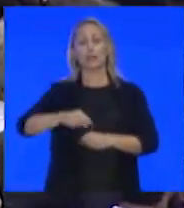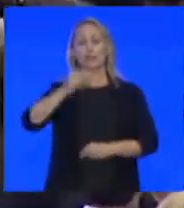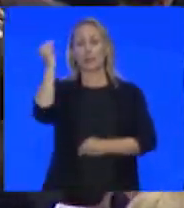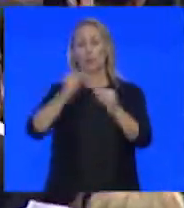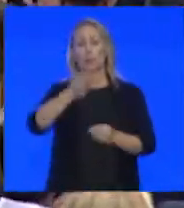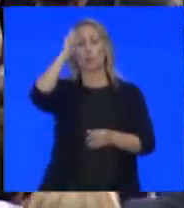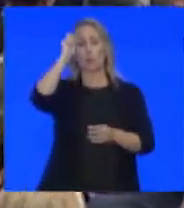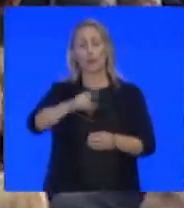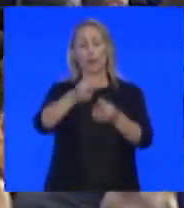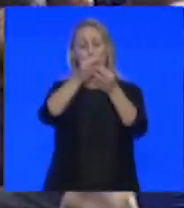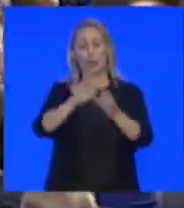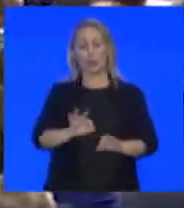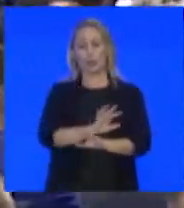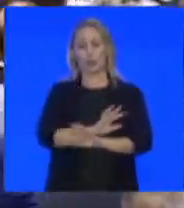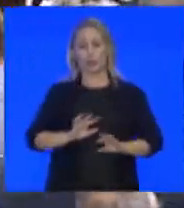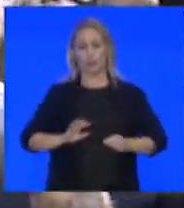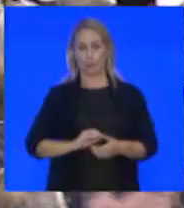λυθεί.